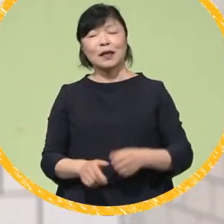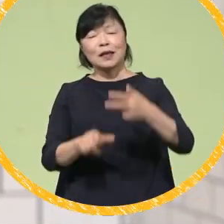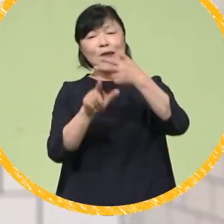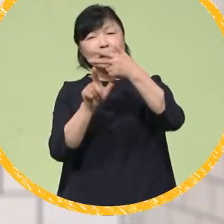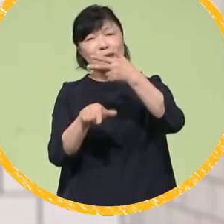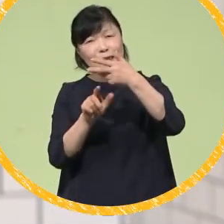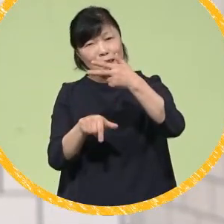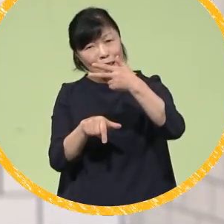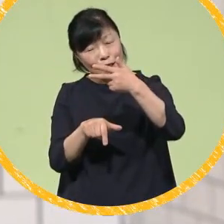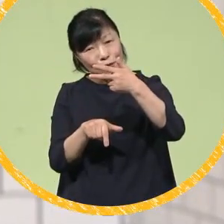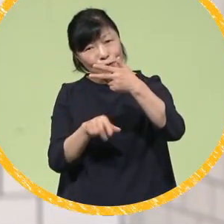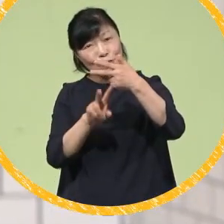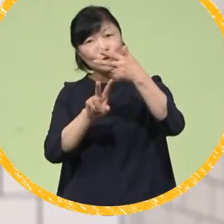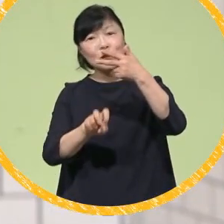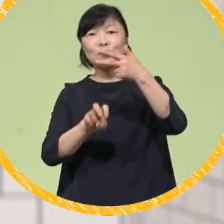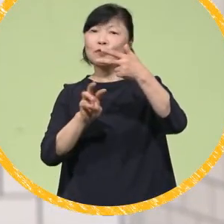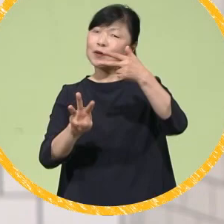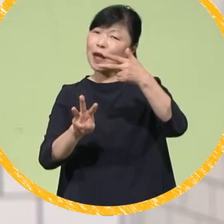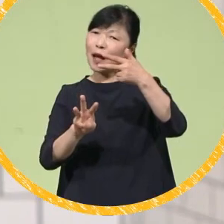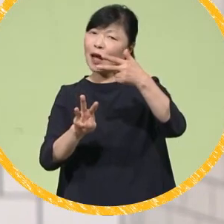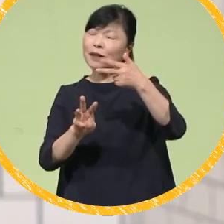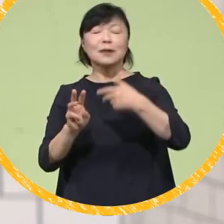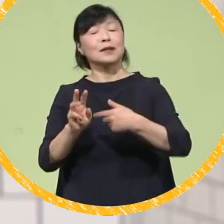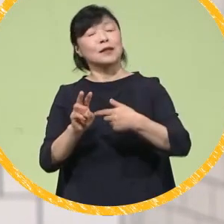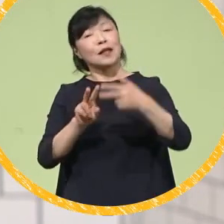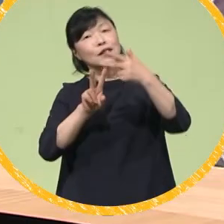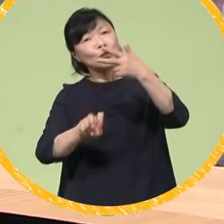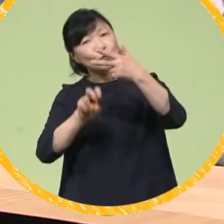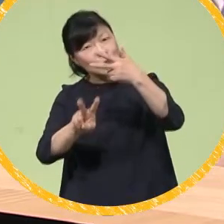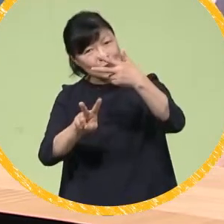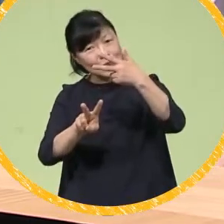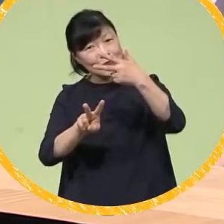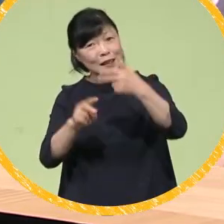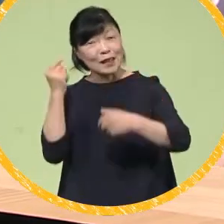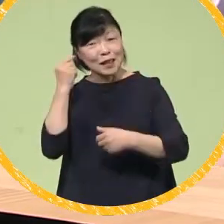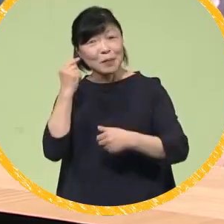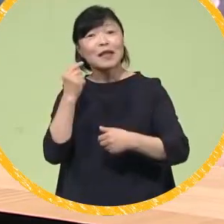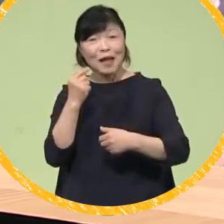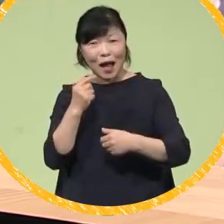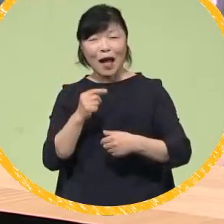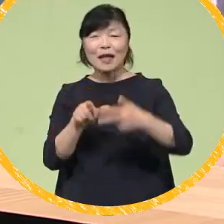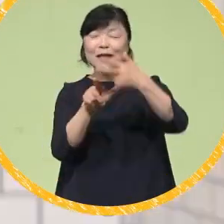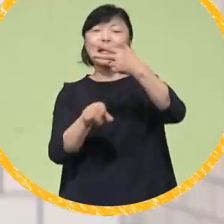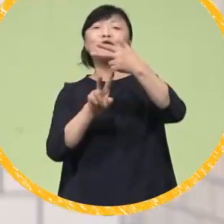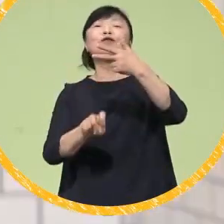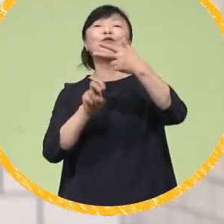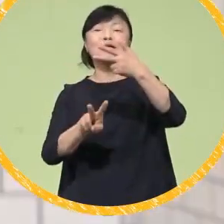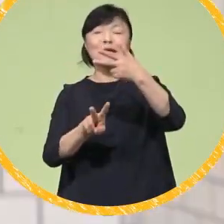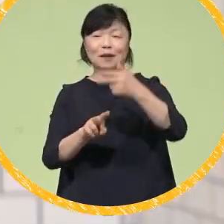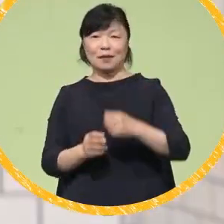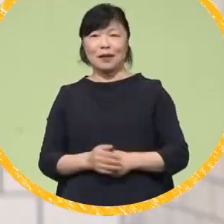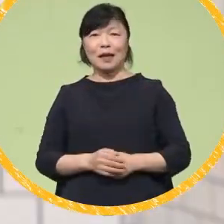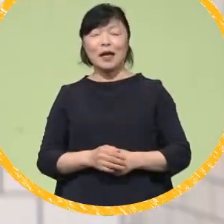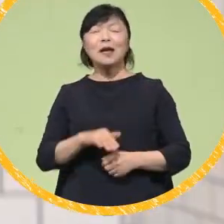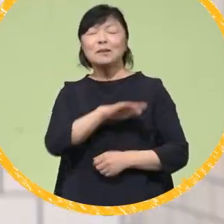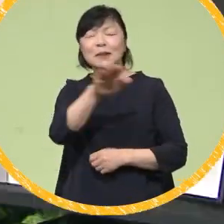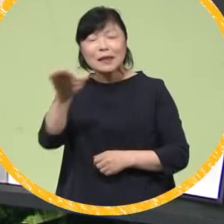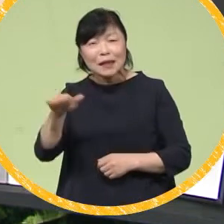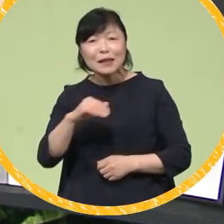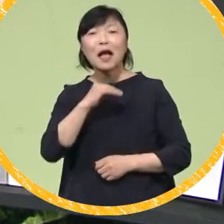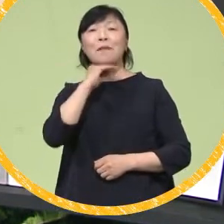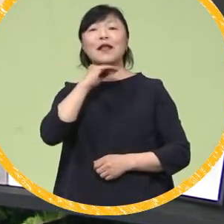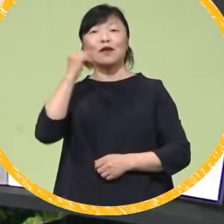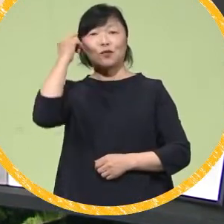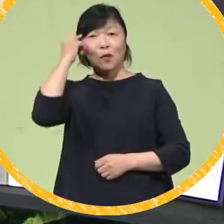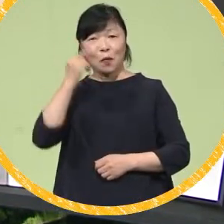月の23、いや22。 聞きましたか、はい、22だそうです、はい、もうねみんな心待ちにしてると思う